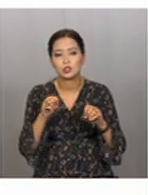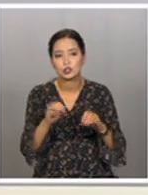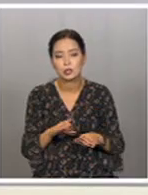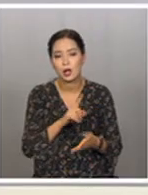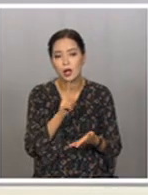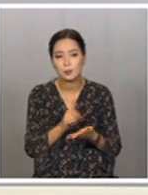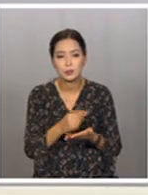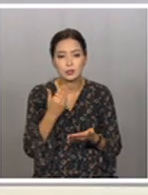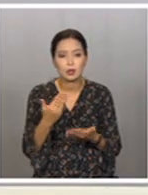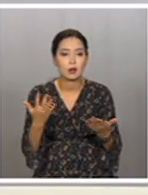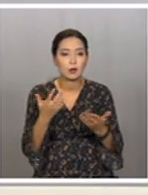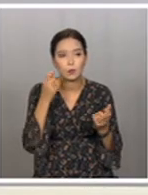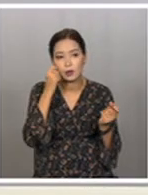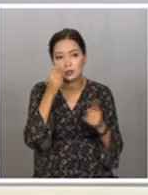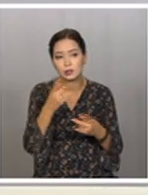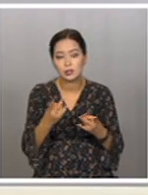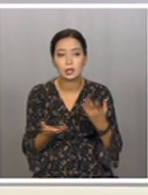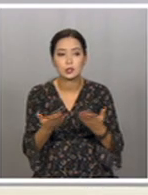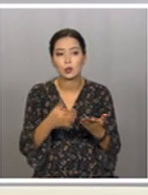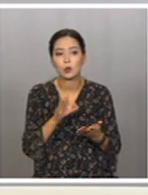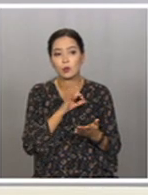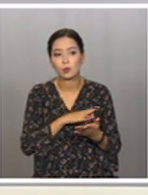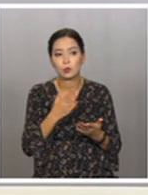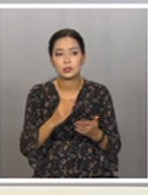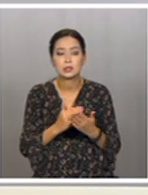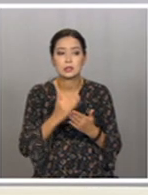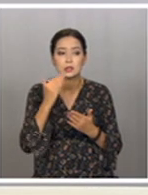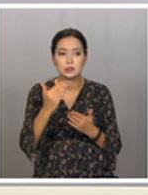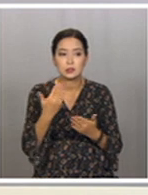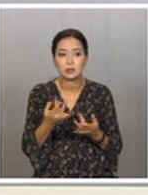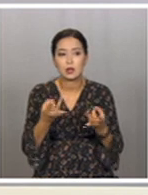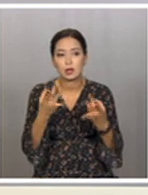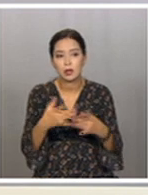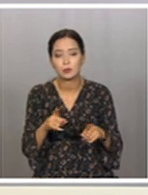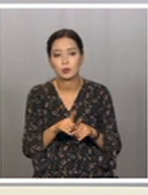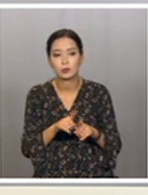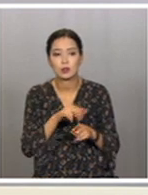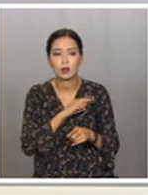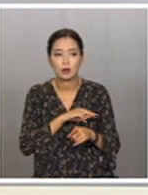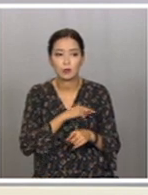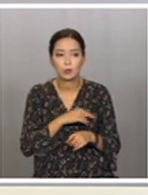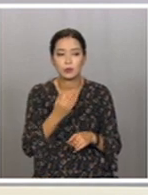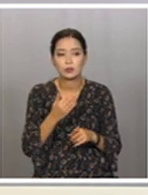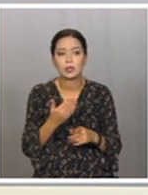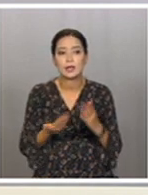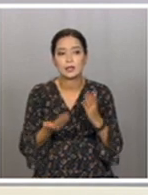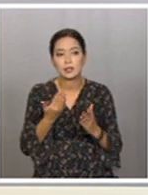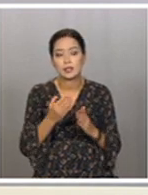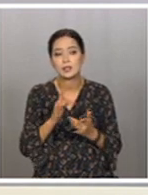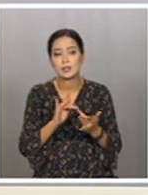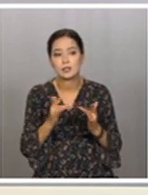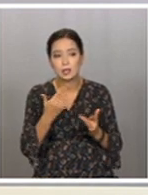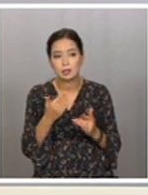керек. Егер қолданушы деңгейінде болсаңыз, қарапайым операциялық жүйені, егер сервер